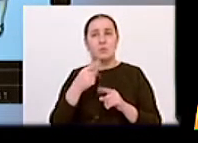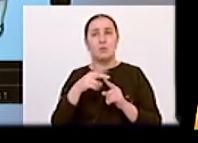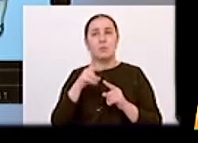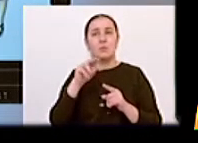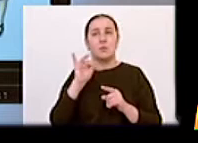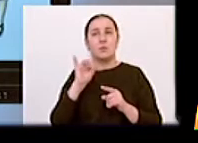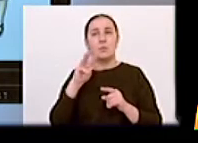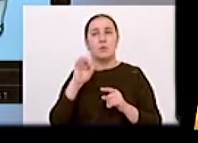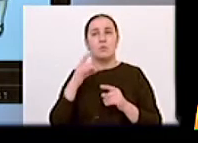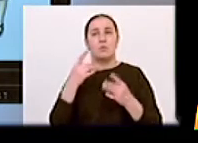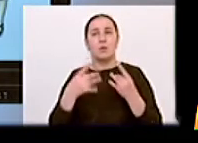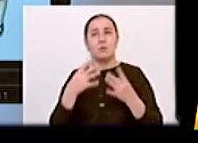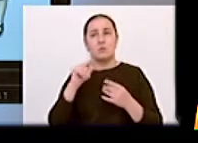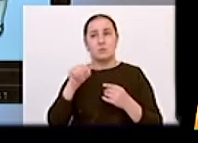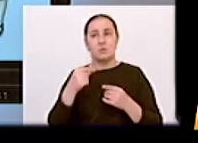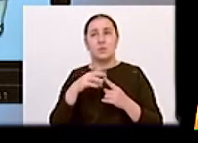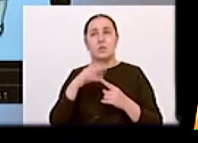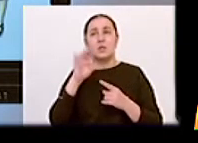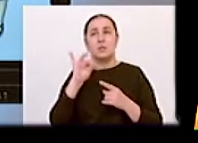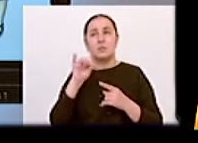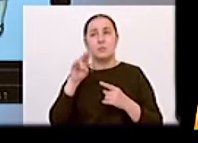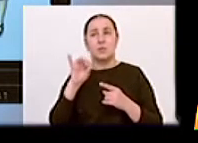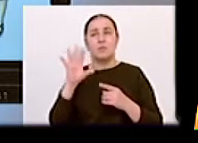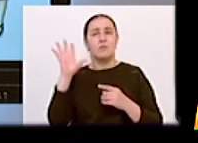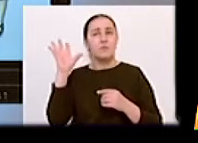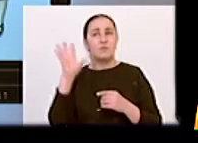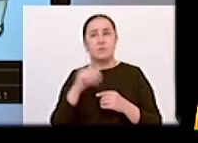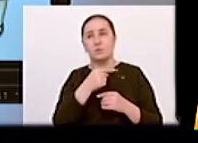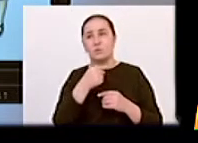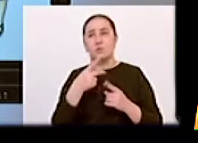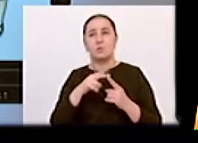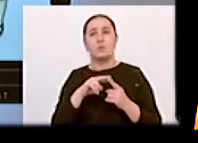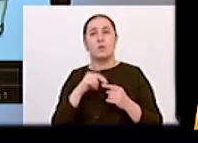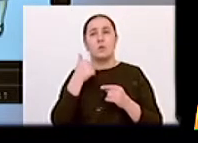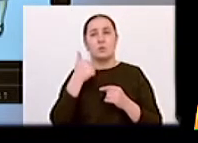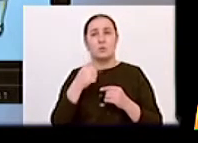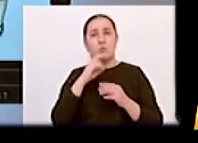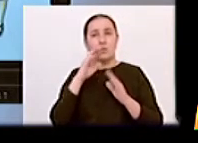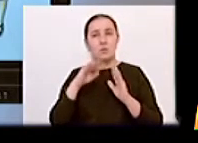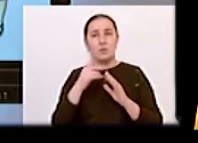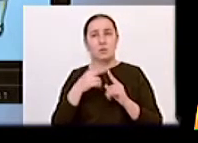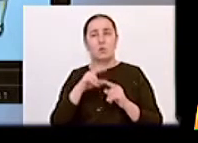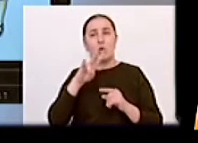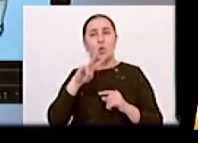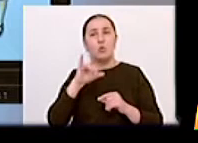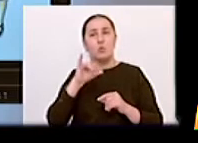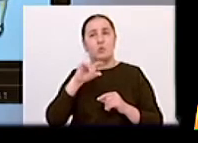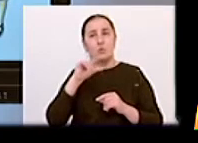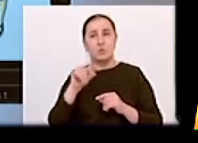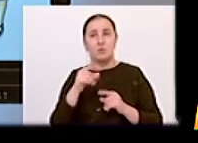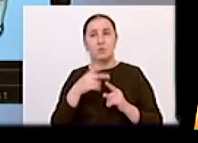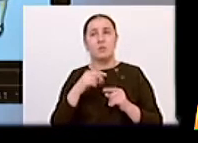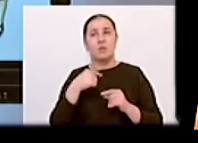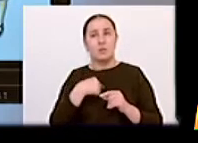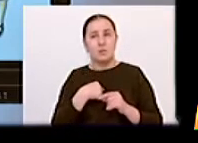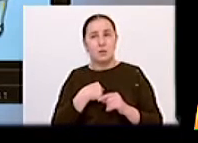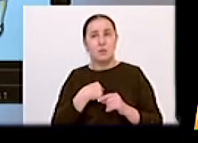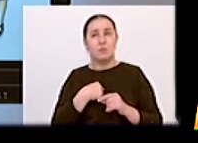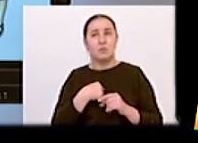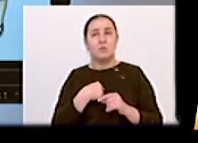маховые болота, запятая, и пни. Все хорошо под сиянием лунным. Над